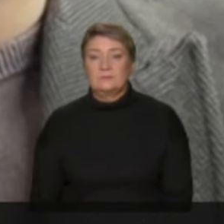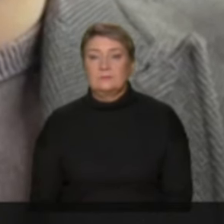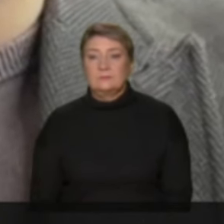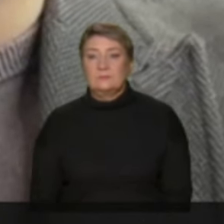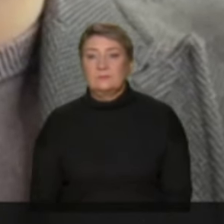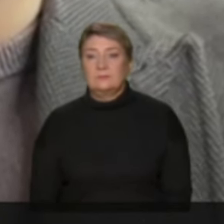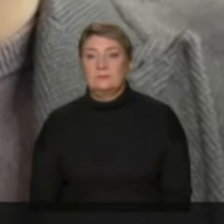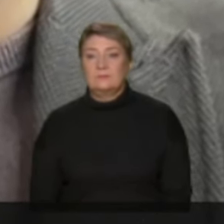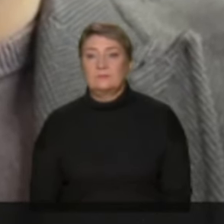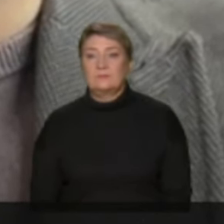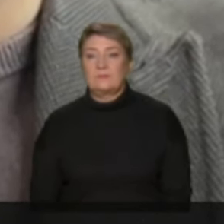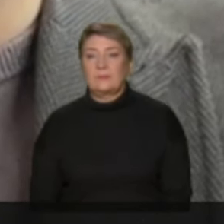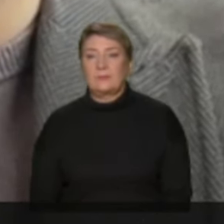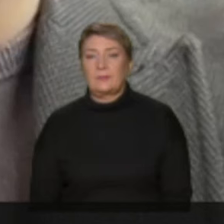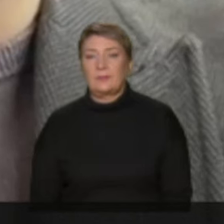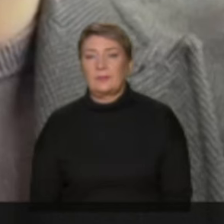Мне